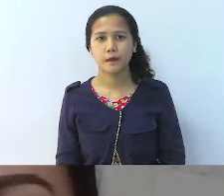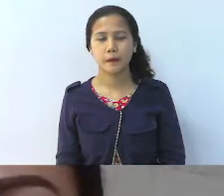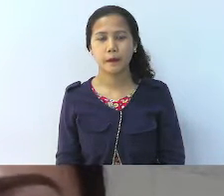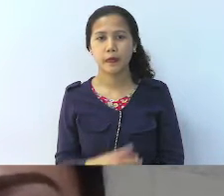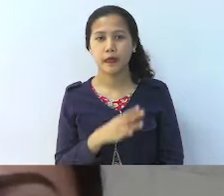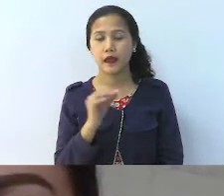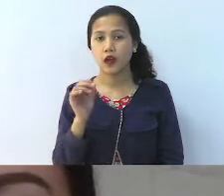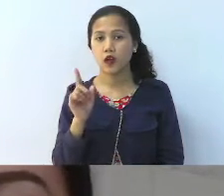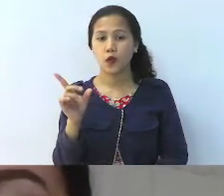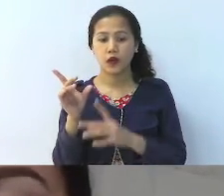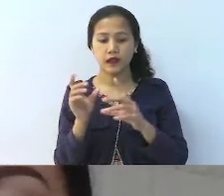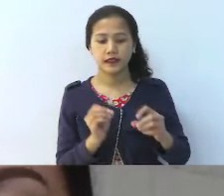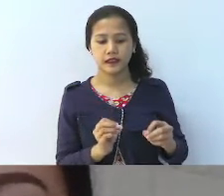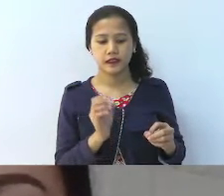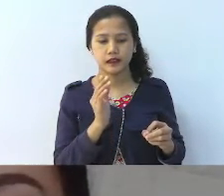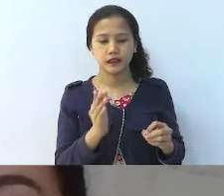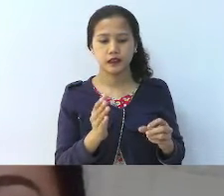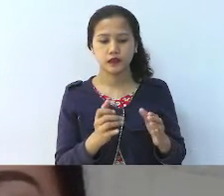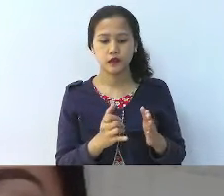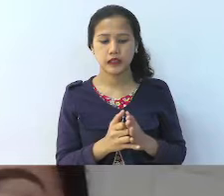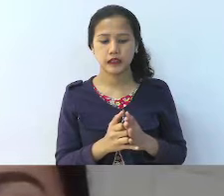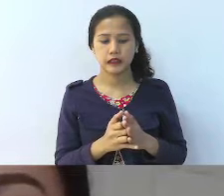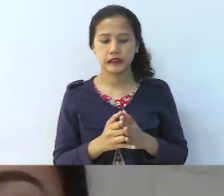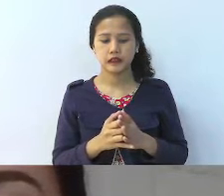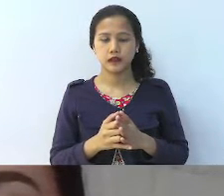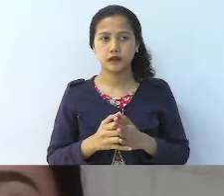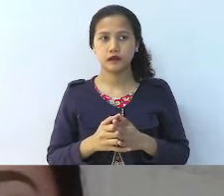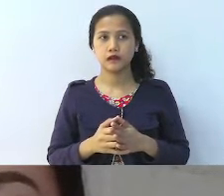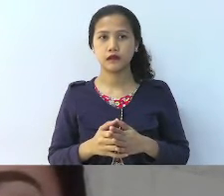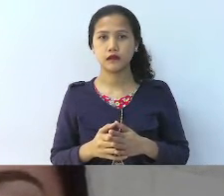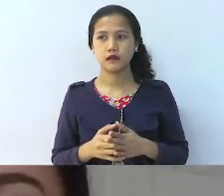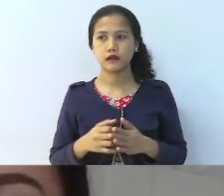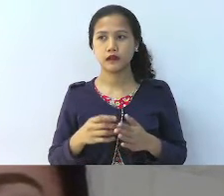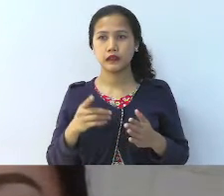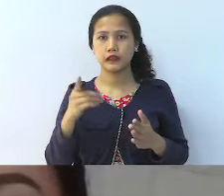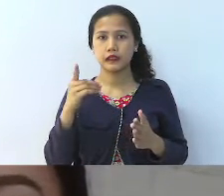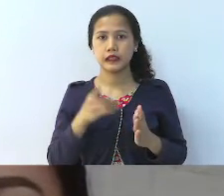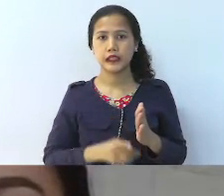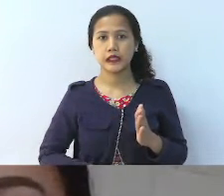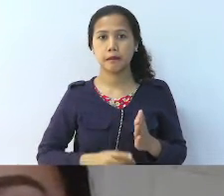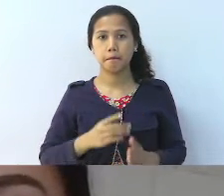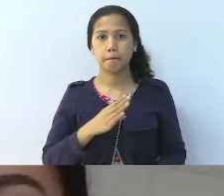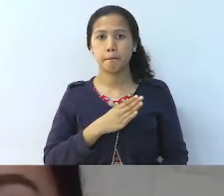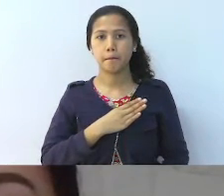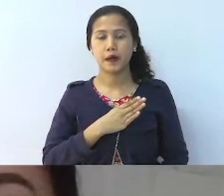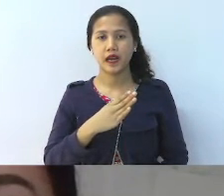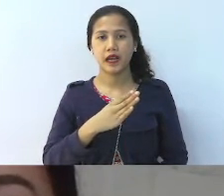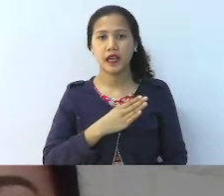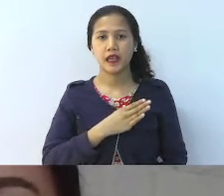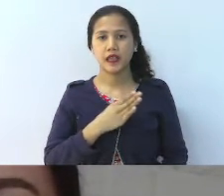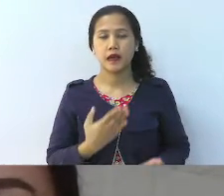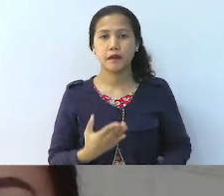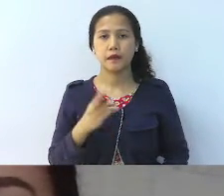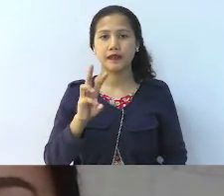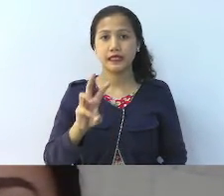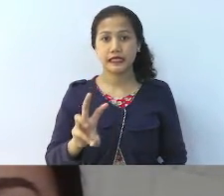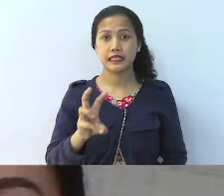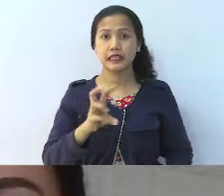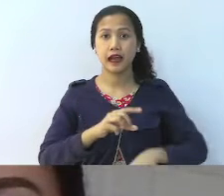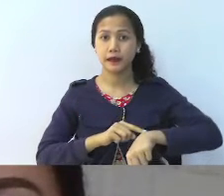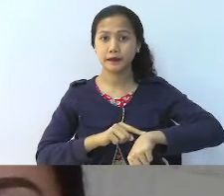Yan. Yung tip ng dila sa taas ng likod ng ngipin natin. Yan.